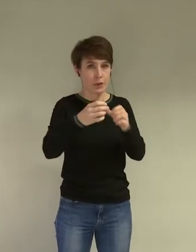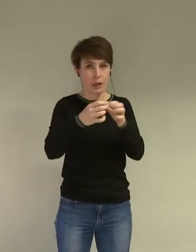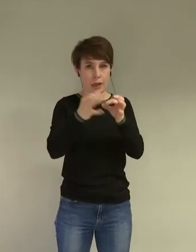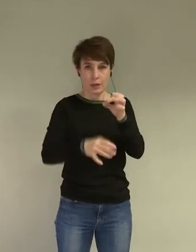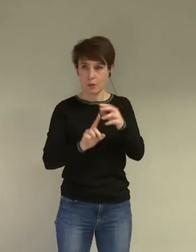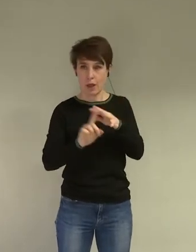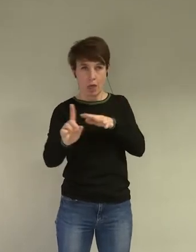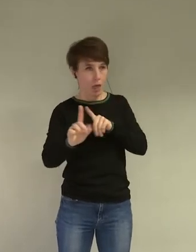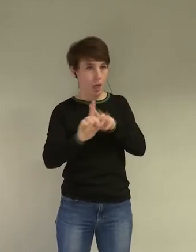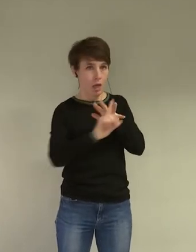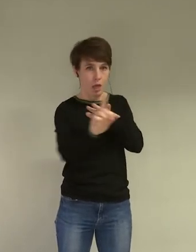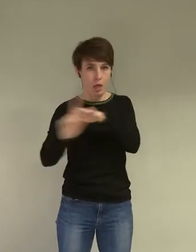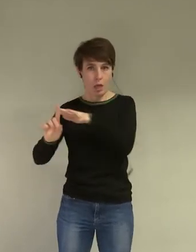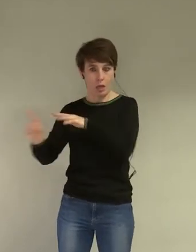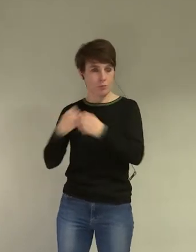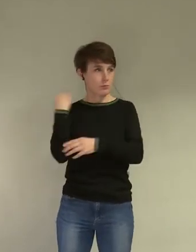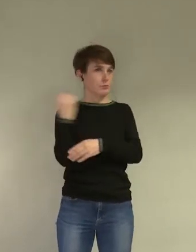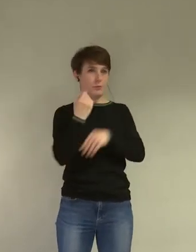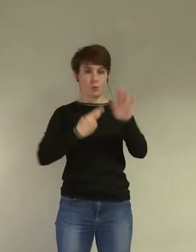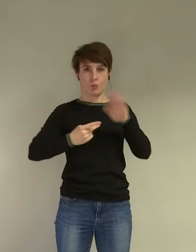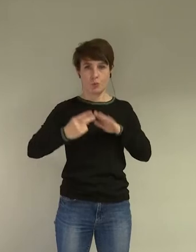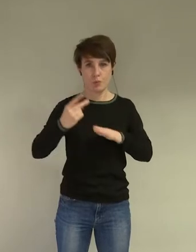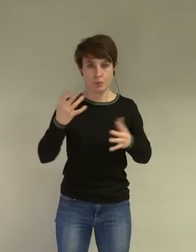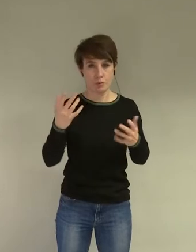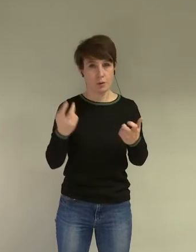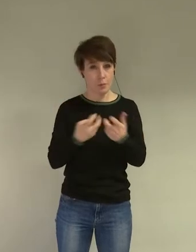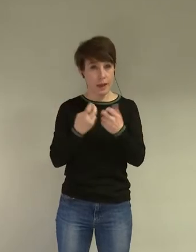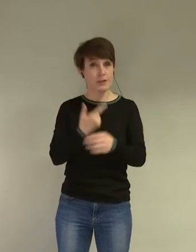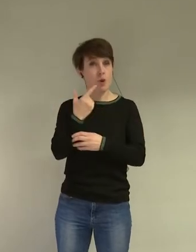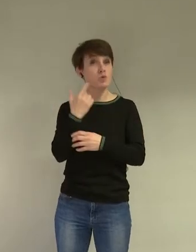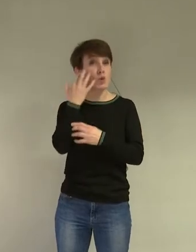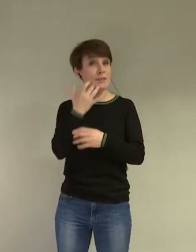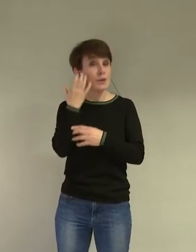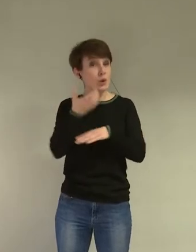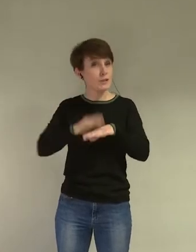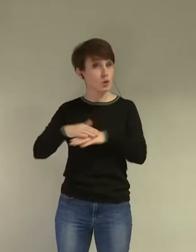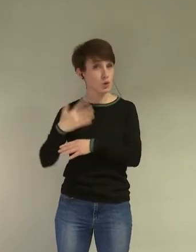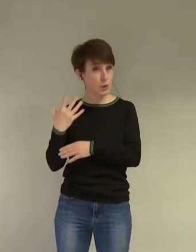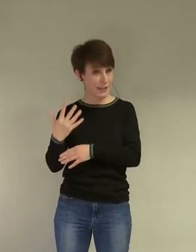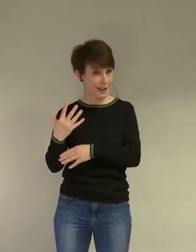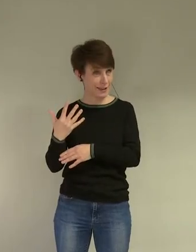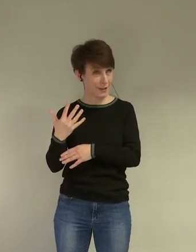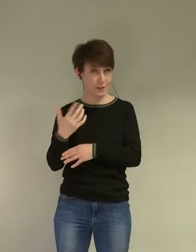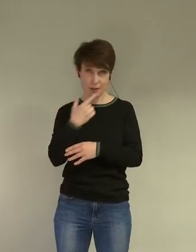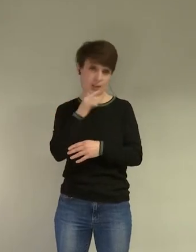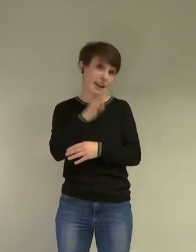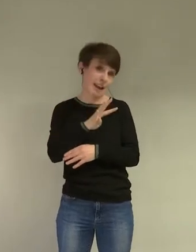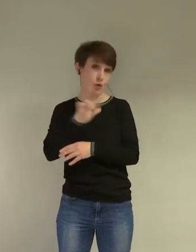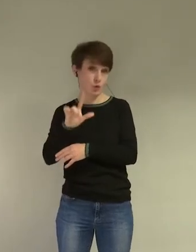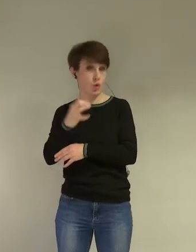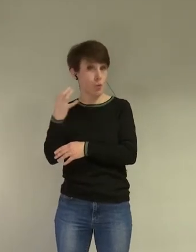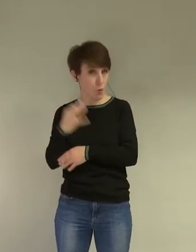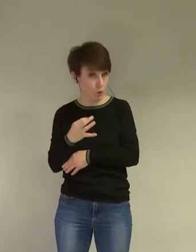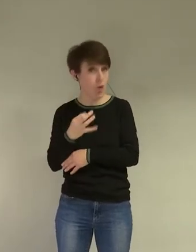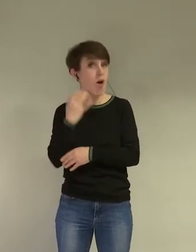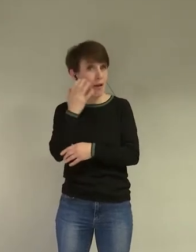on estime ainsi à deux adolescents sur 5 42% deux adolescents sur cinq qui sont